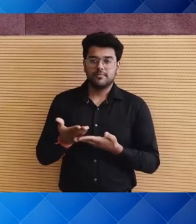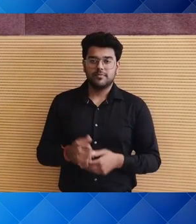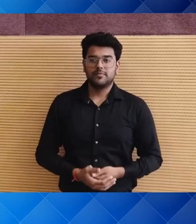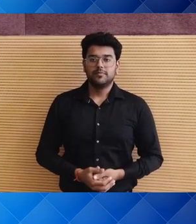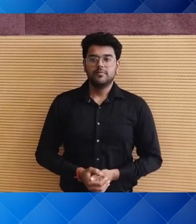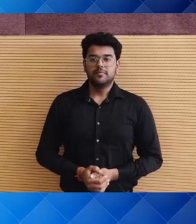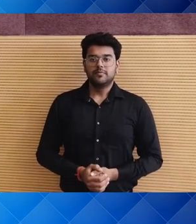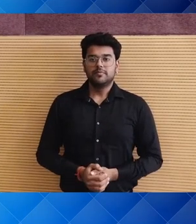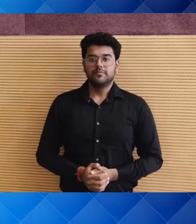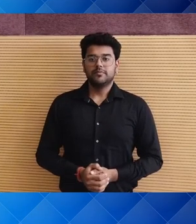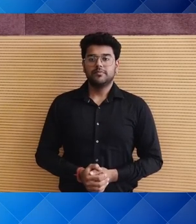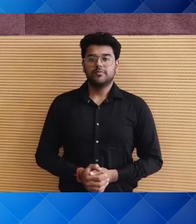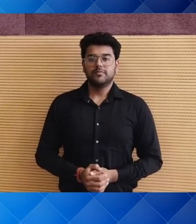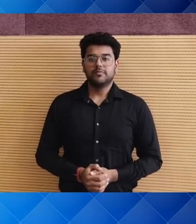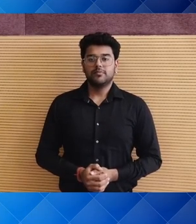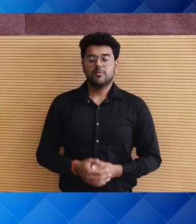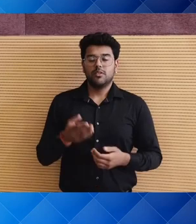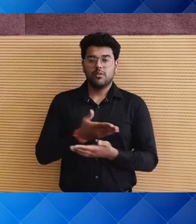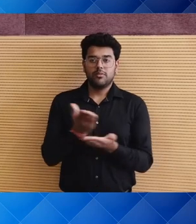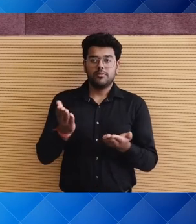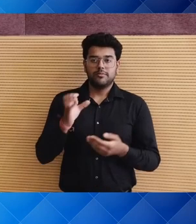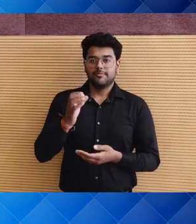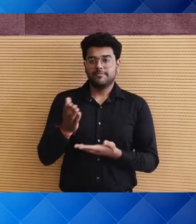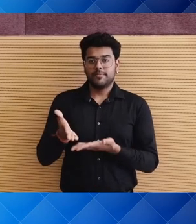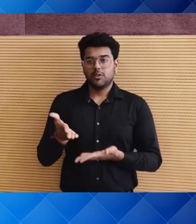और बहुत बहुत आभार इस